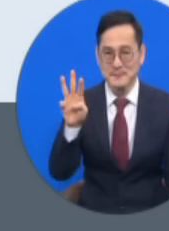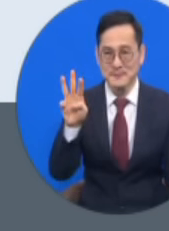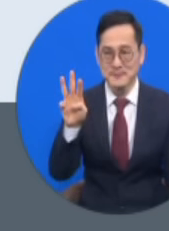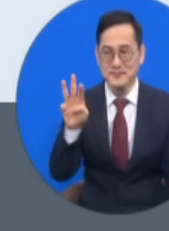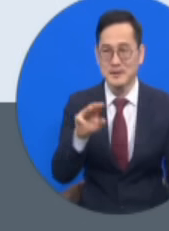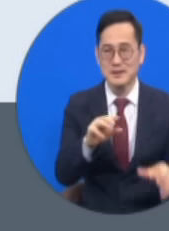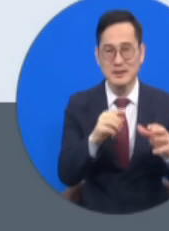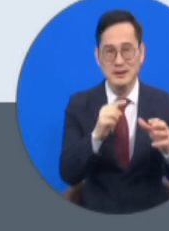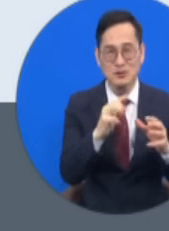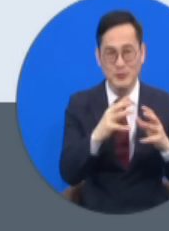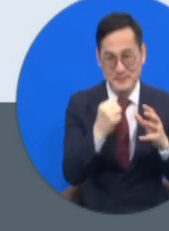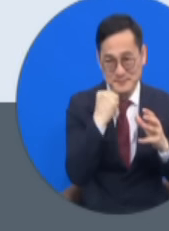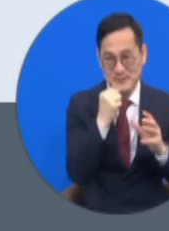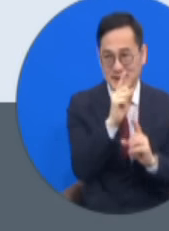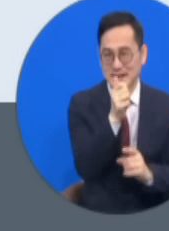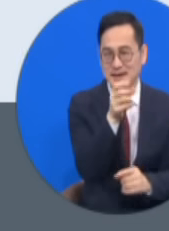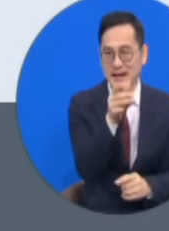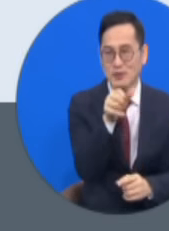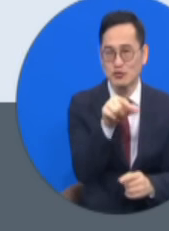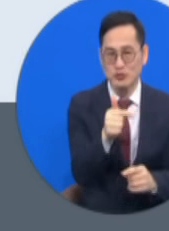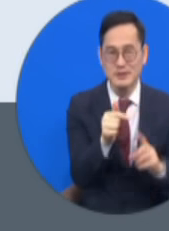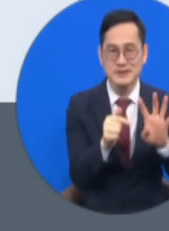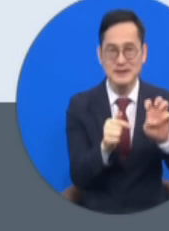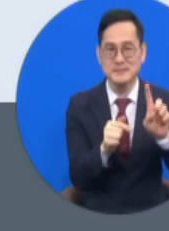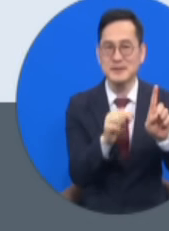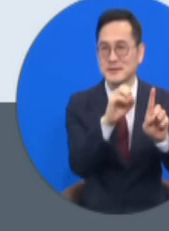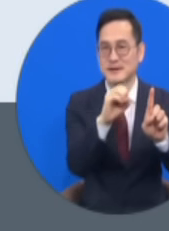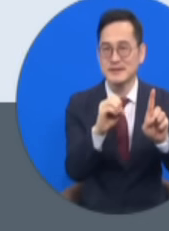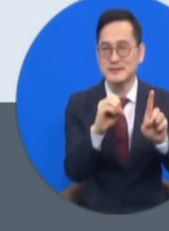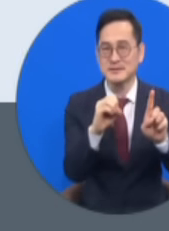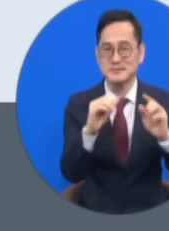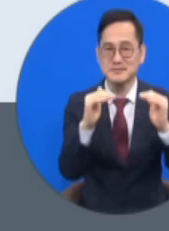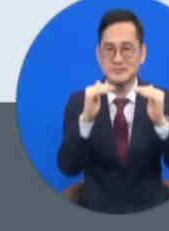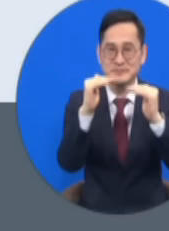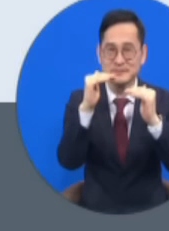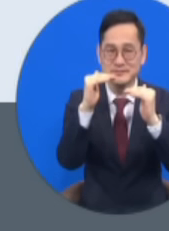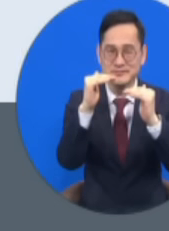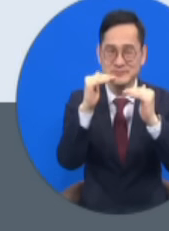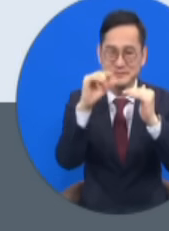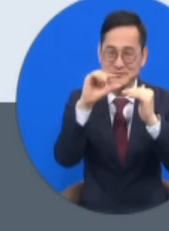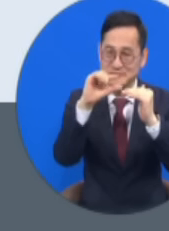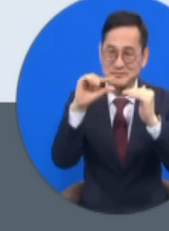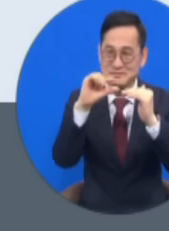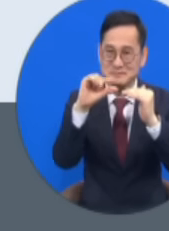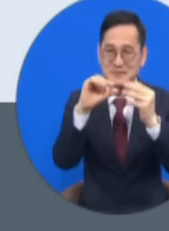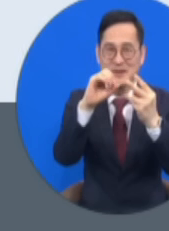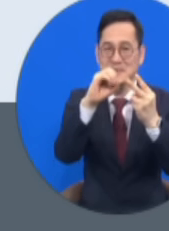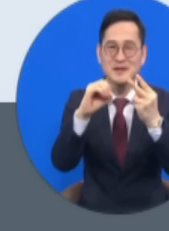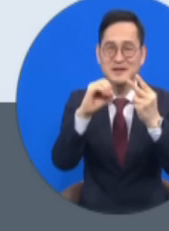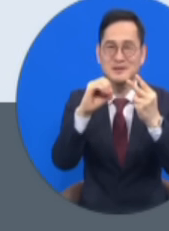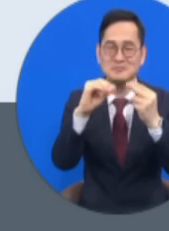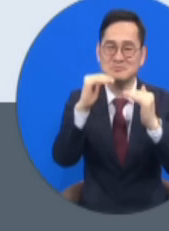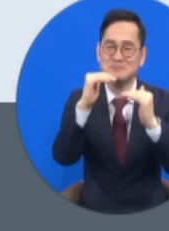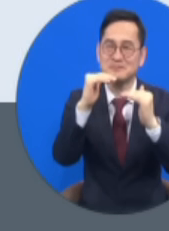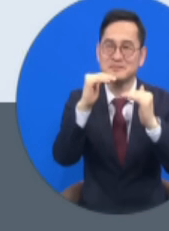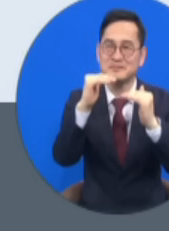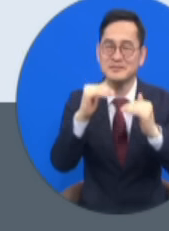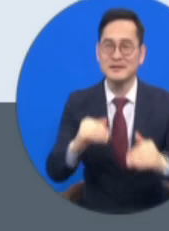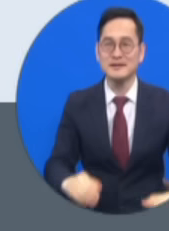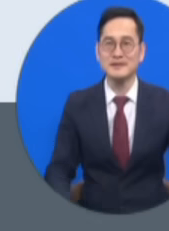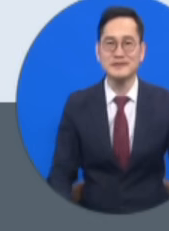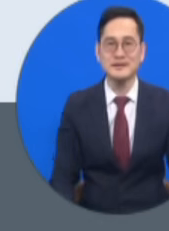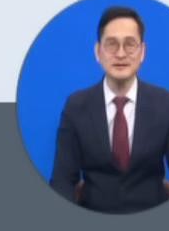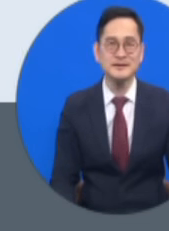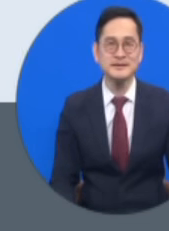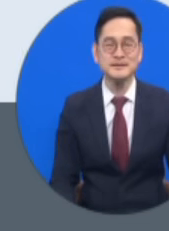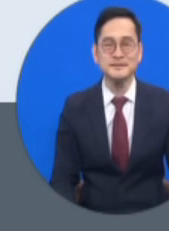43%, 이혜훈 후보가 41%. 지금 오차 범위 내에 접전. 접전 접전.